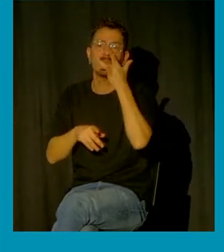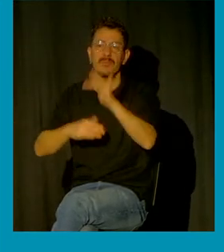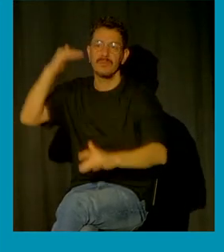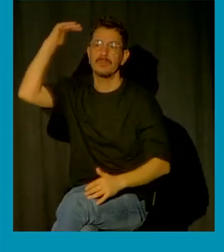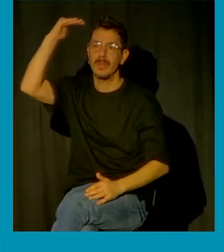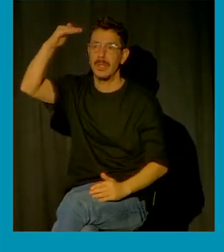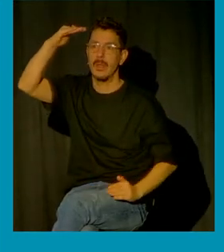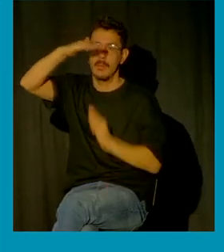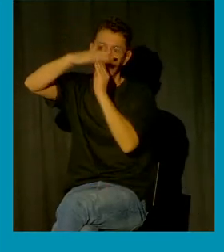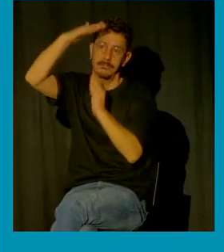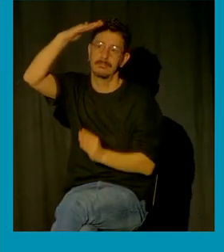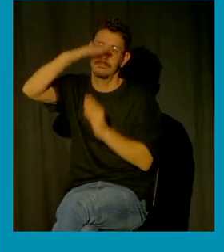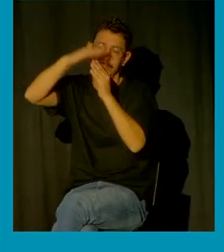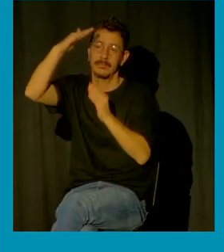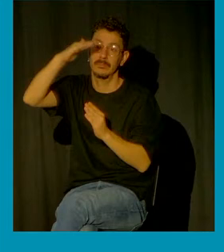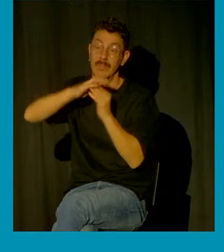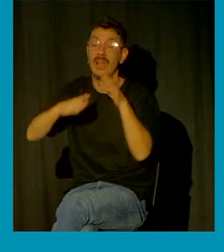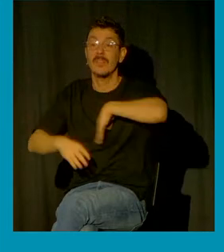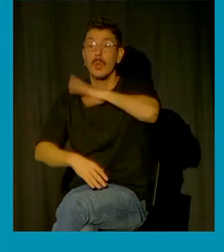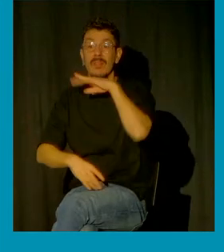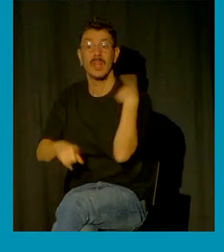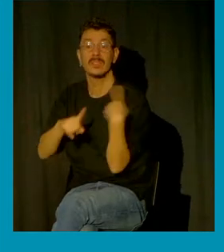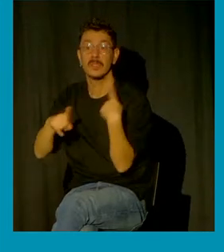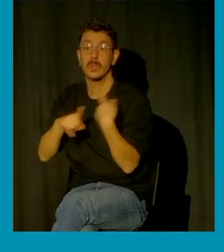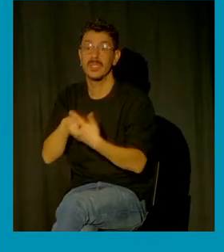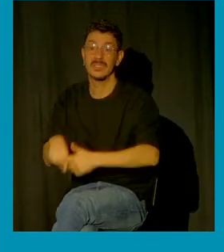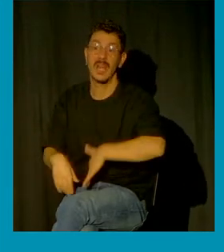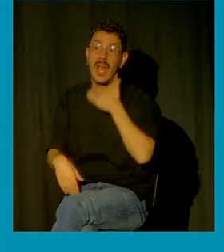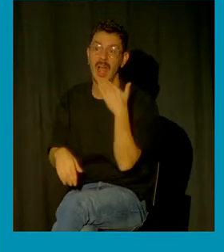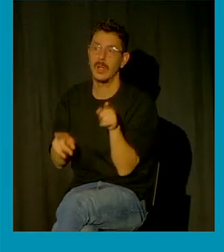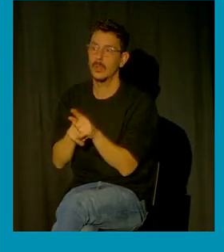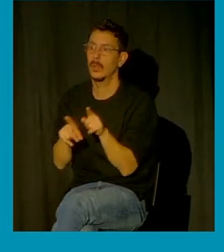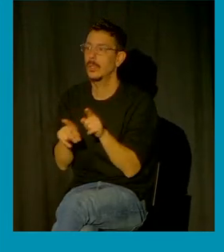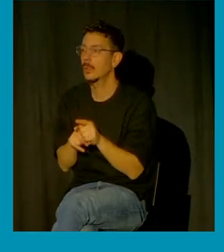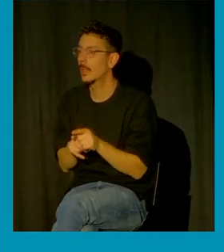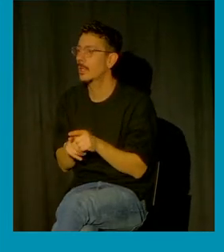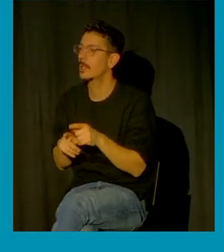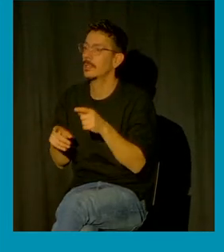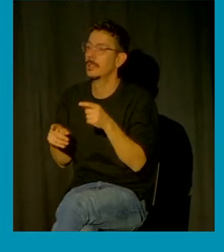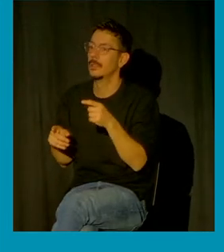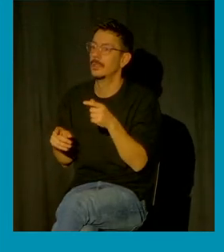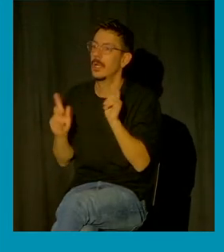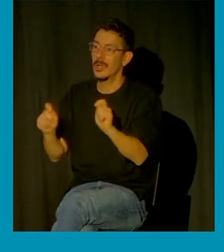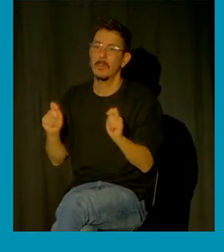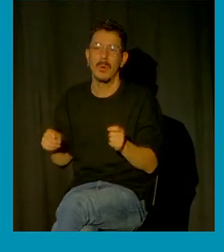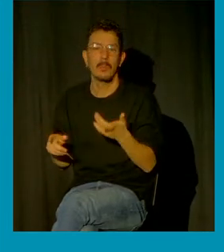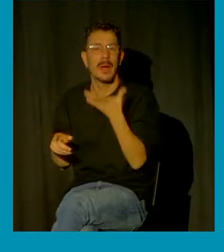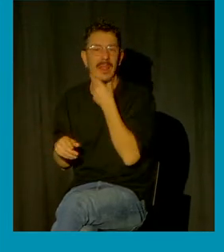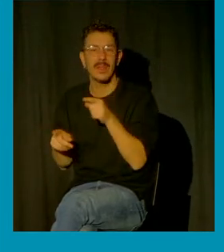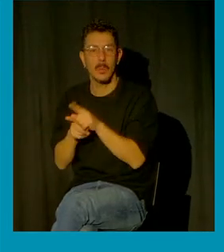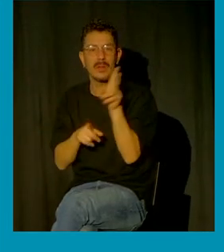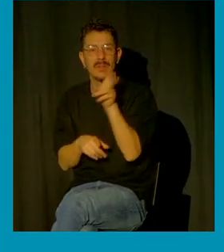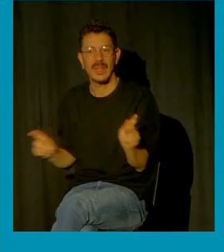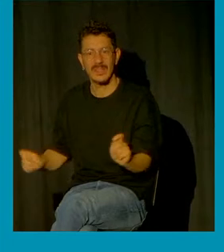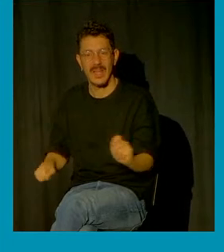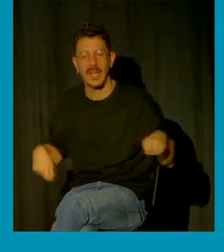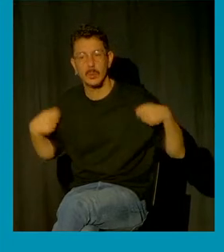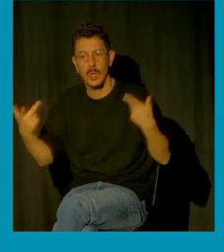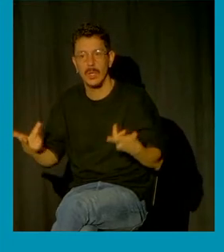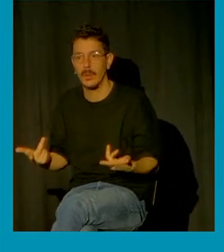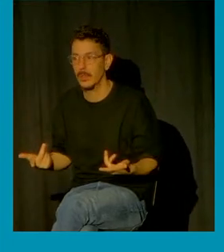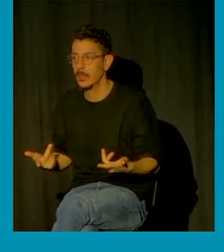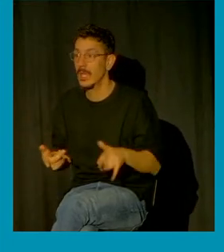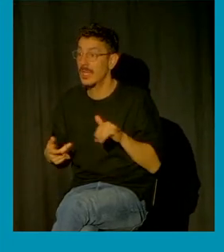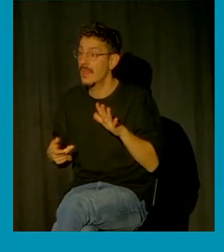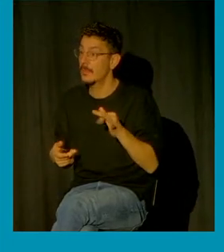en què les violències sexuals són quelcom impulsiu una pulsió la naturalització d'aquestes violències sexuals i